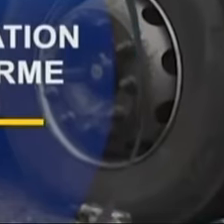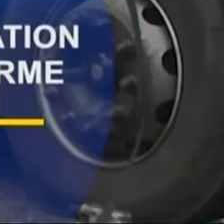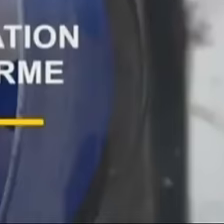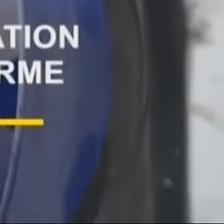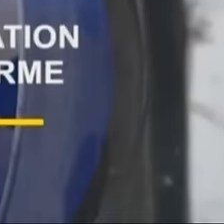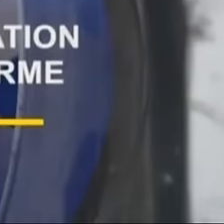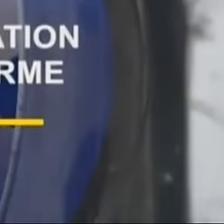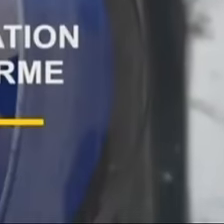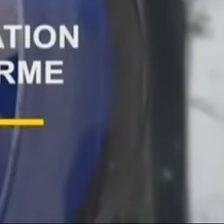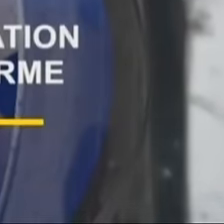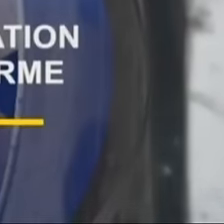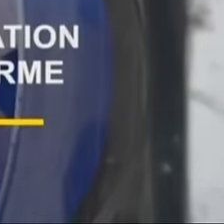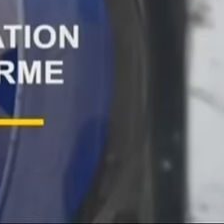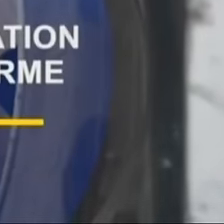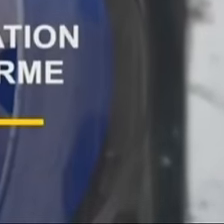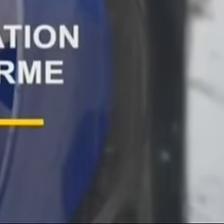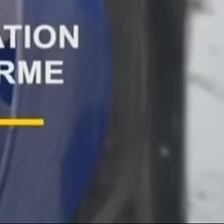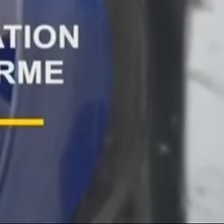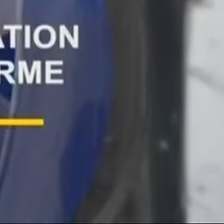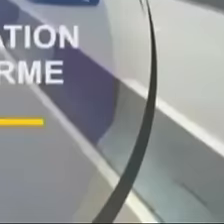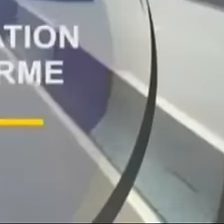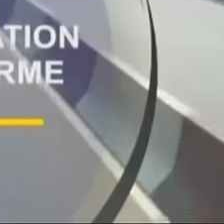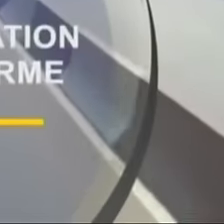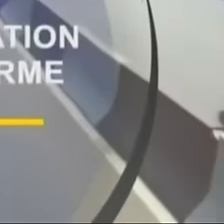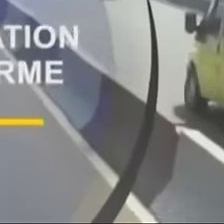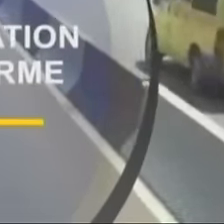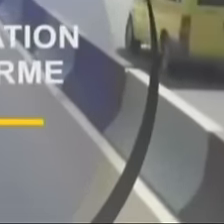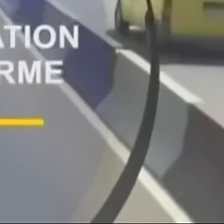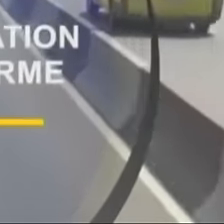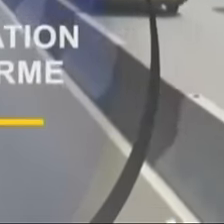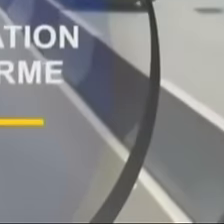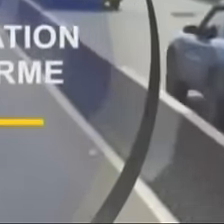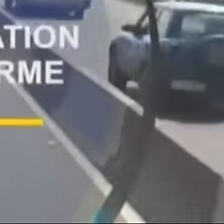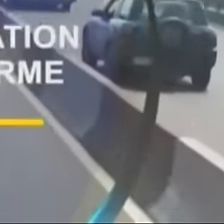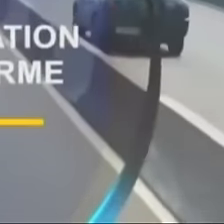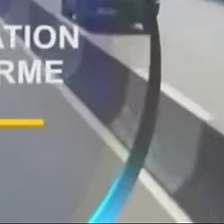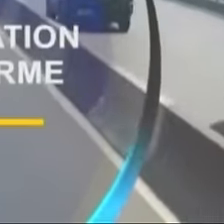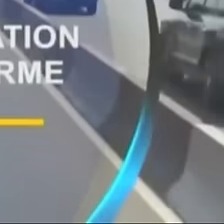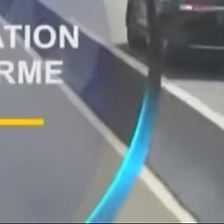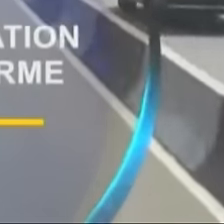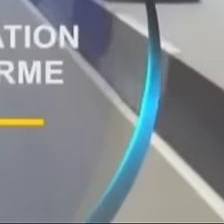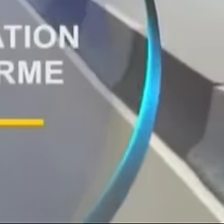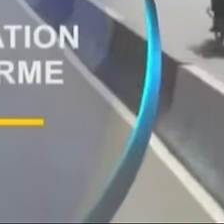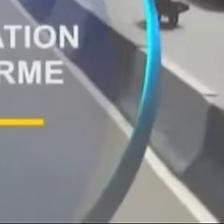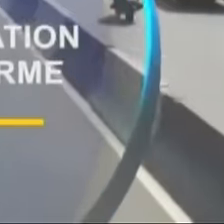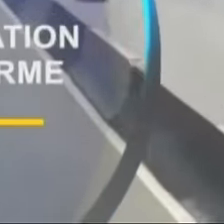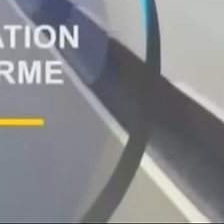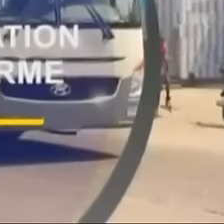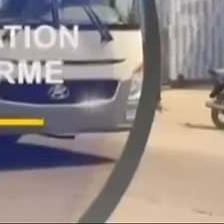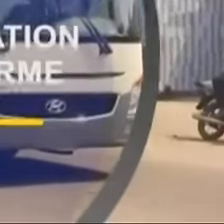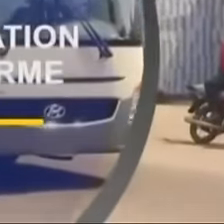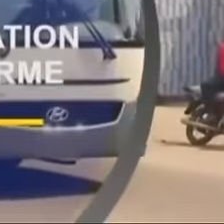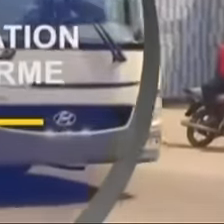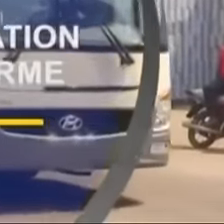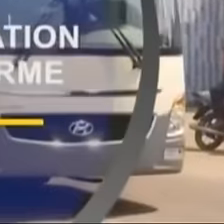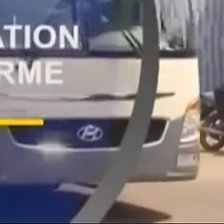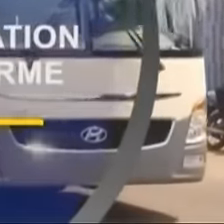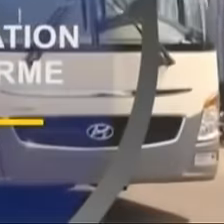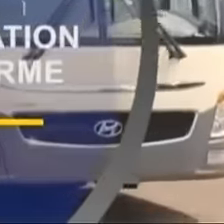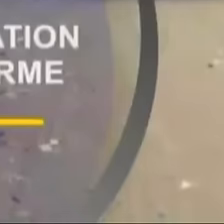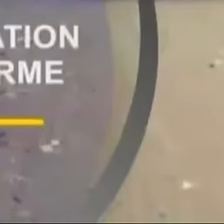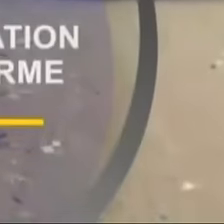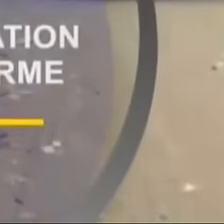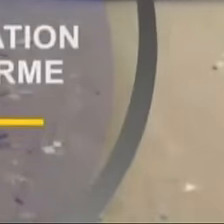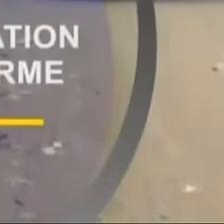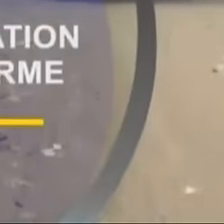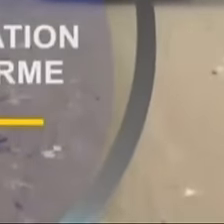ont manifesté devant leur siège à Massina. La population lance un cri de détresse. Et puis nous recevons dans ce journal